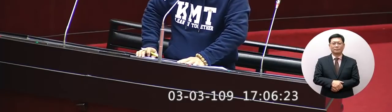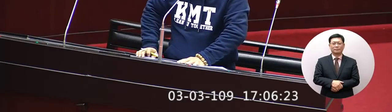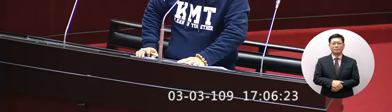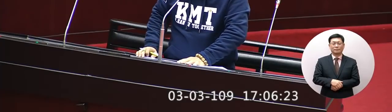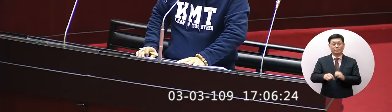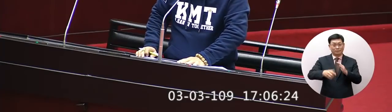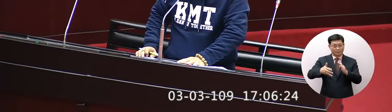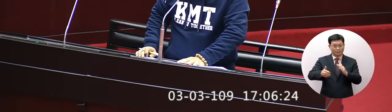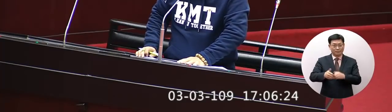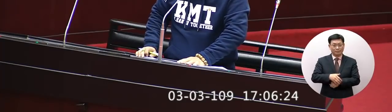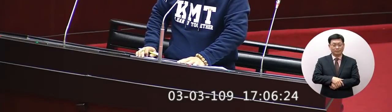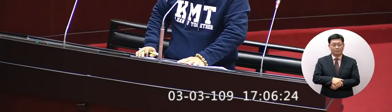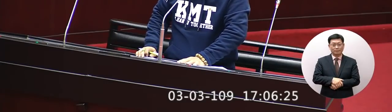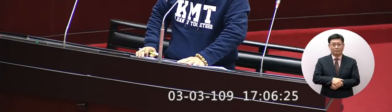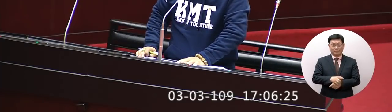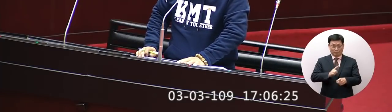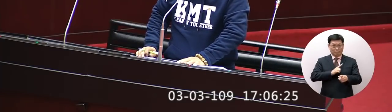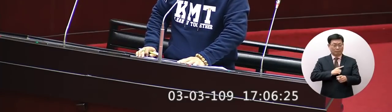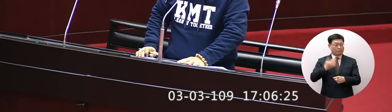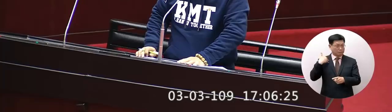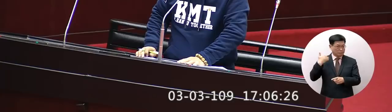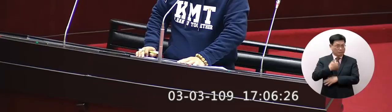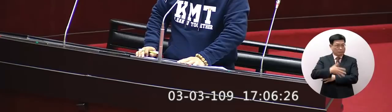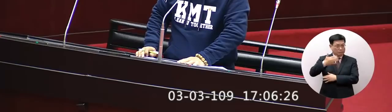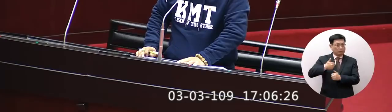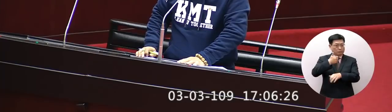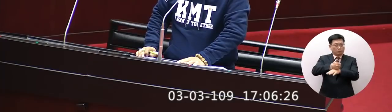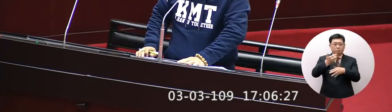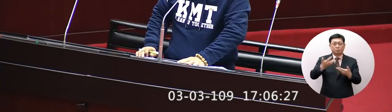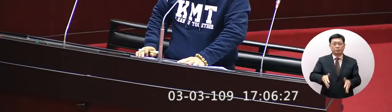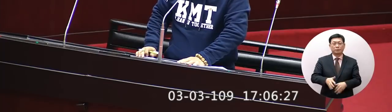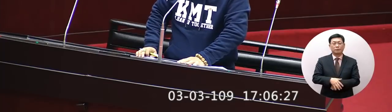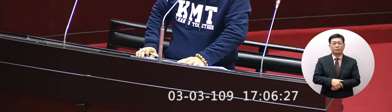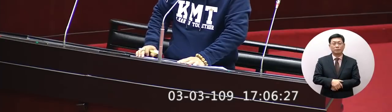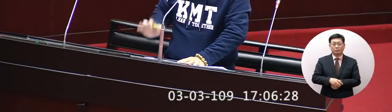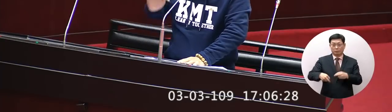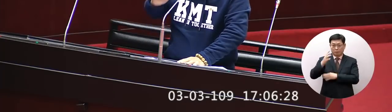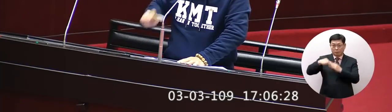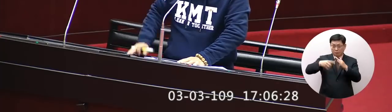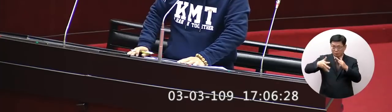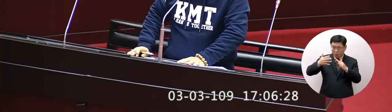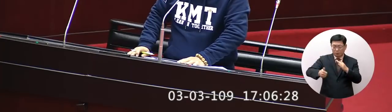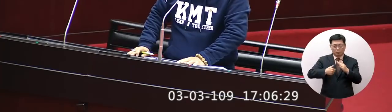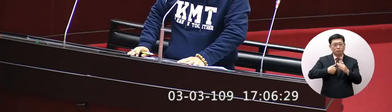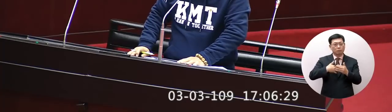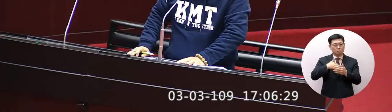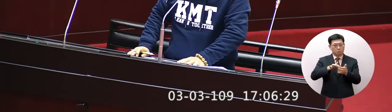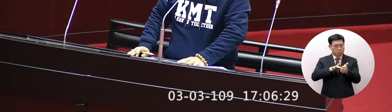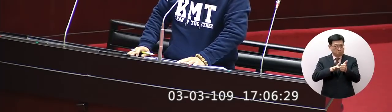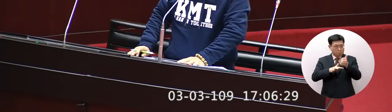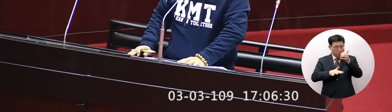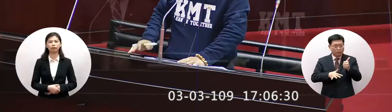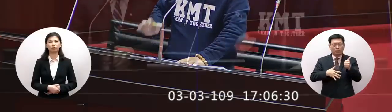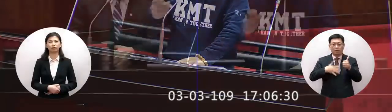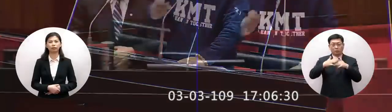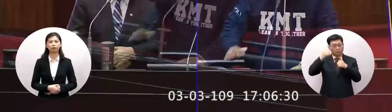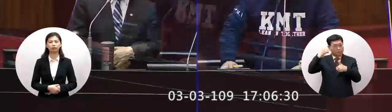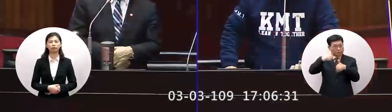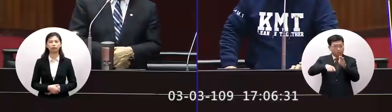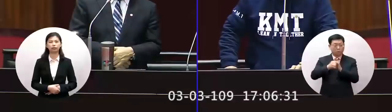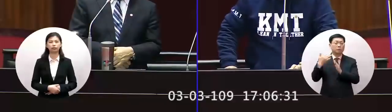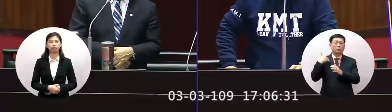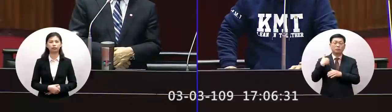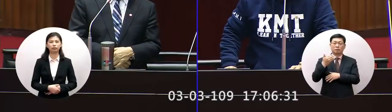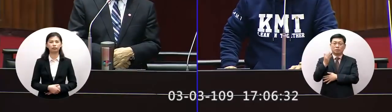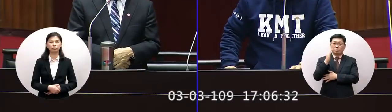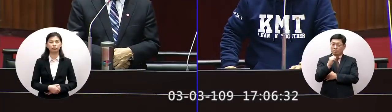院长，你做过馆长、行政院长、这首长啊，民意代表你做过省议